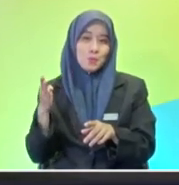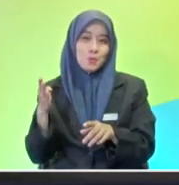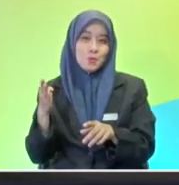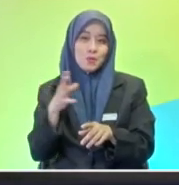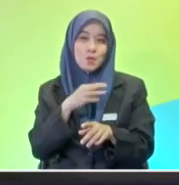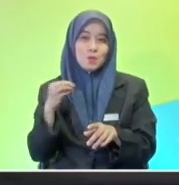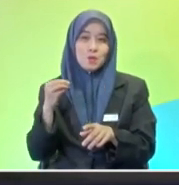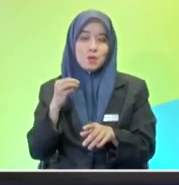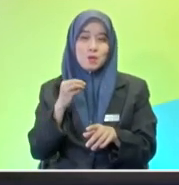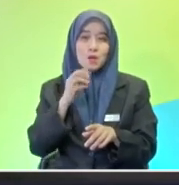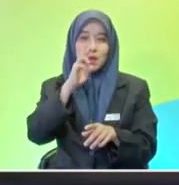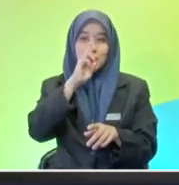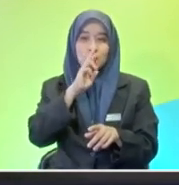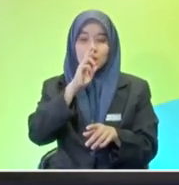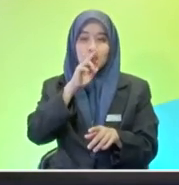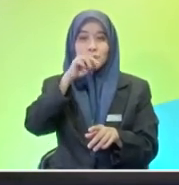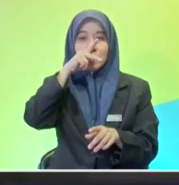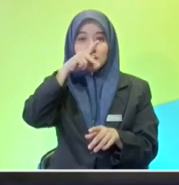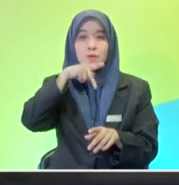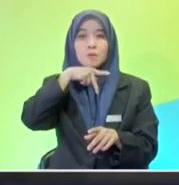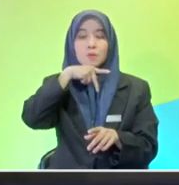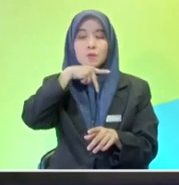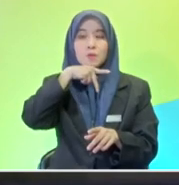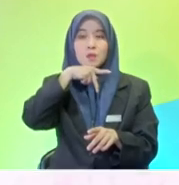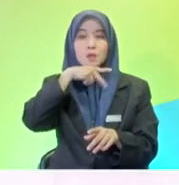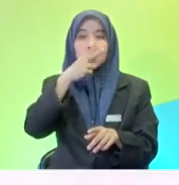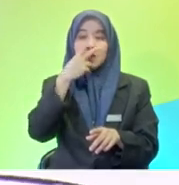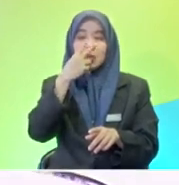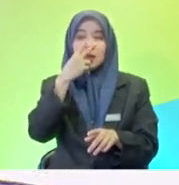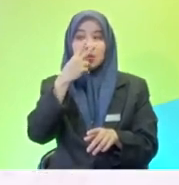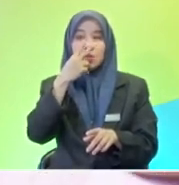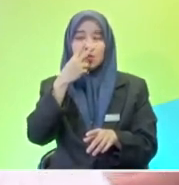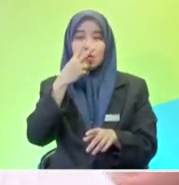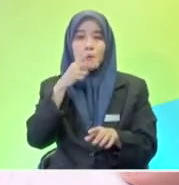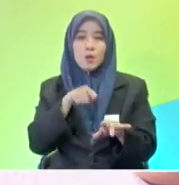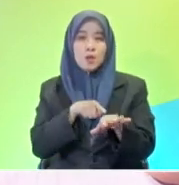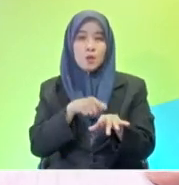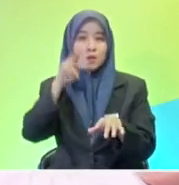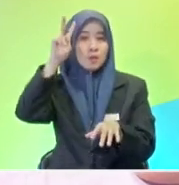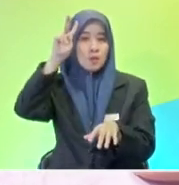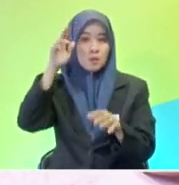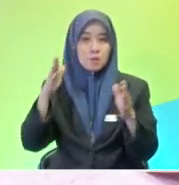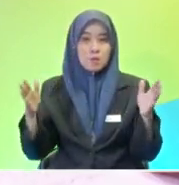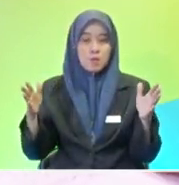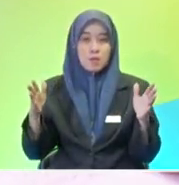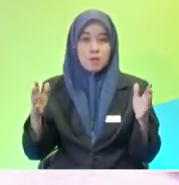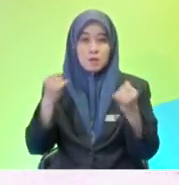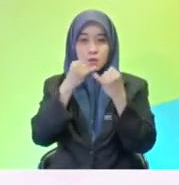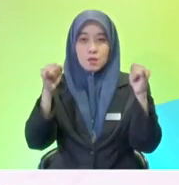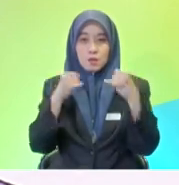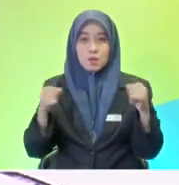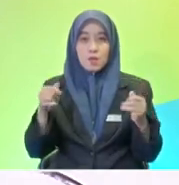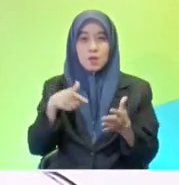juga Merah Jambu nampak Tengok Abang Kris punya Abang Kris punya daun lebih besar jadi maka jalinan yang terhasil tu